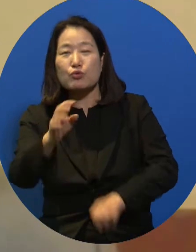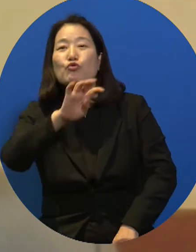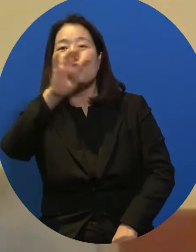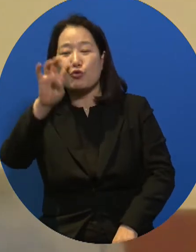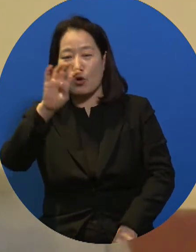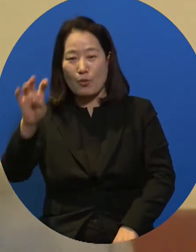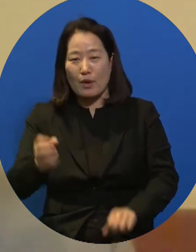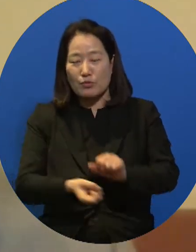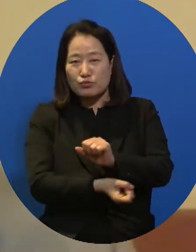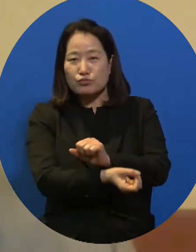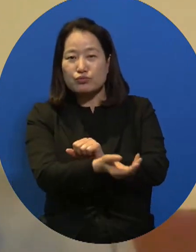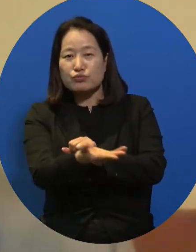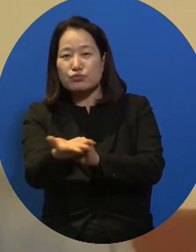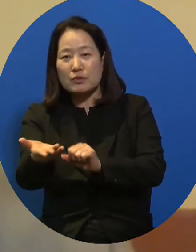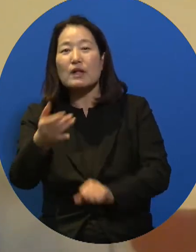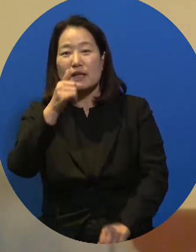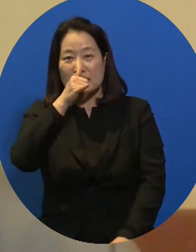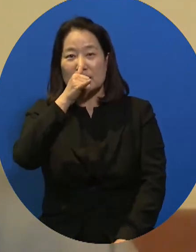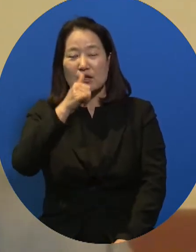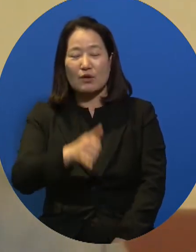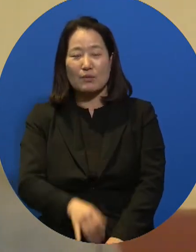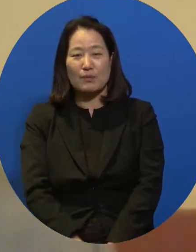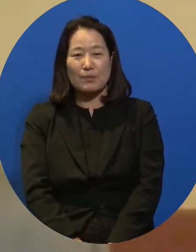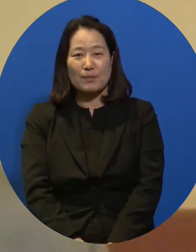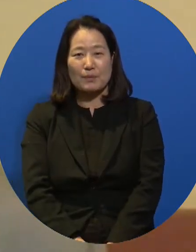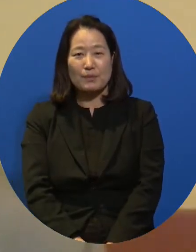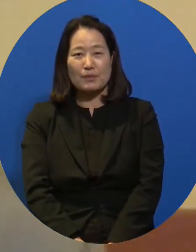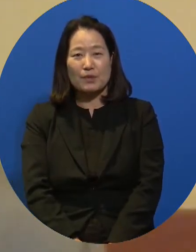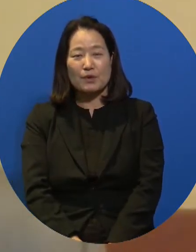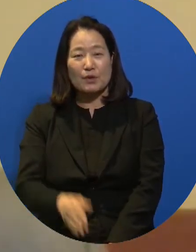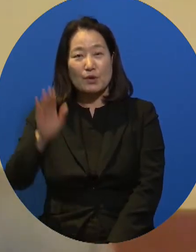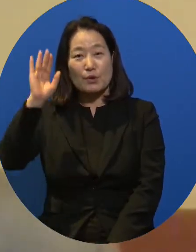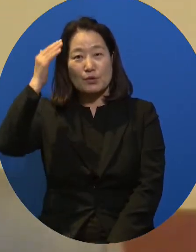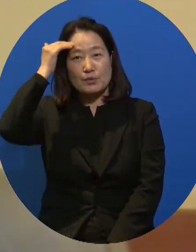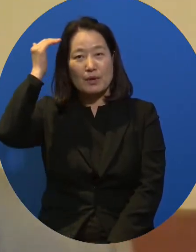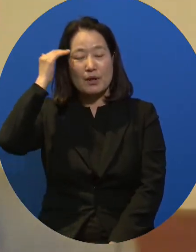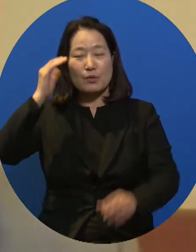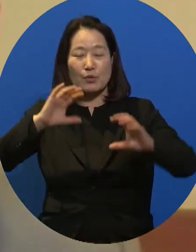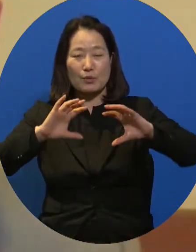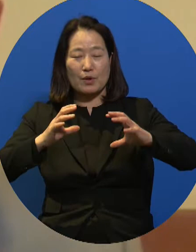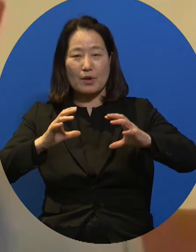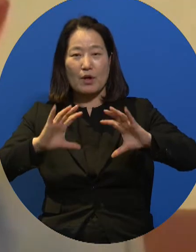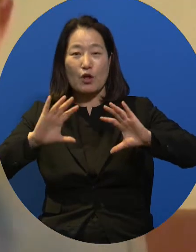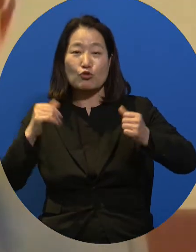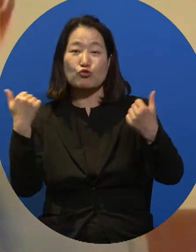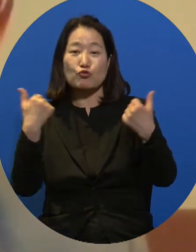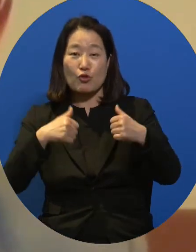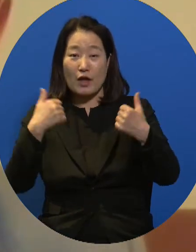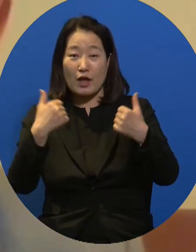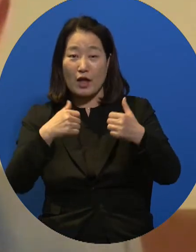진보에도 기여한다는 점을 말씀드리고 싶습니다. 최근에 한국의 국회에서